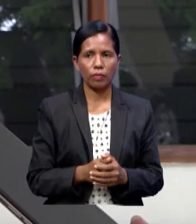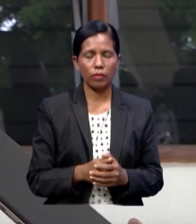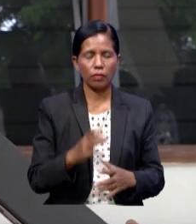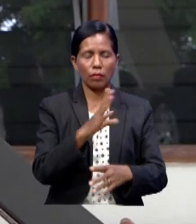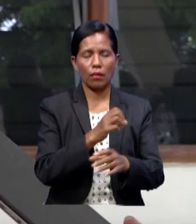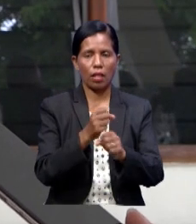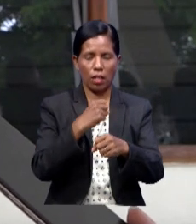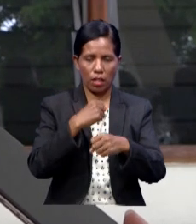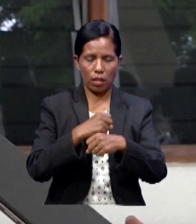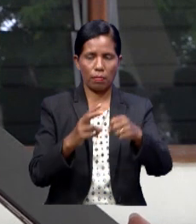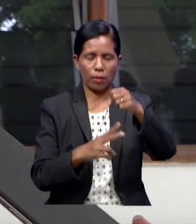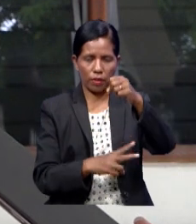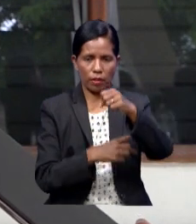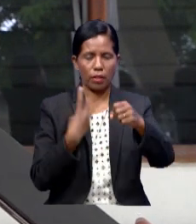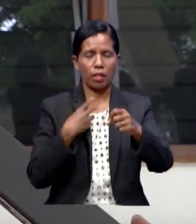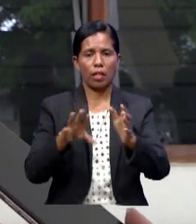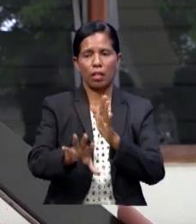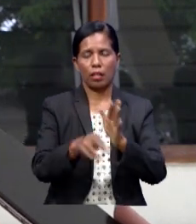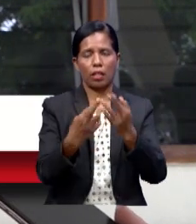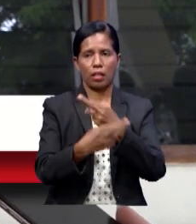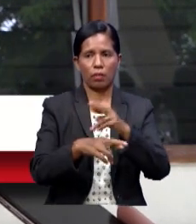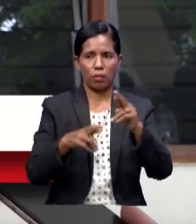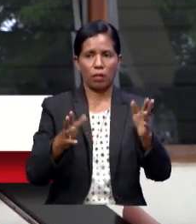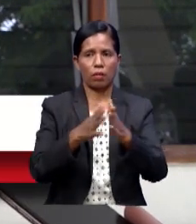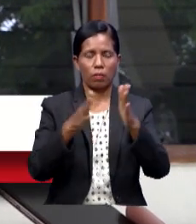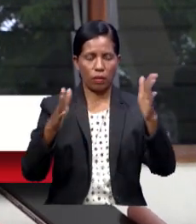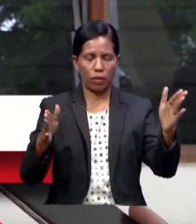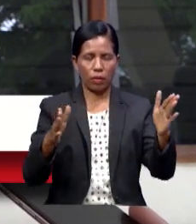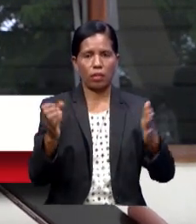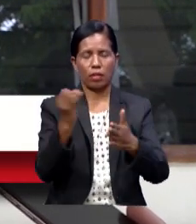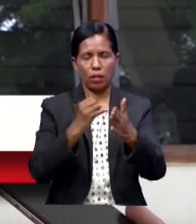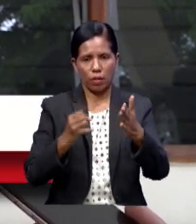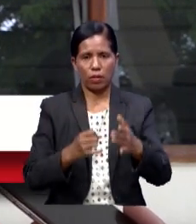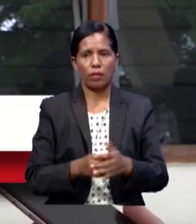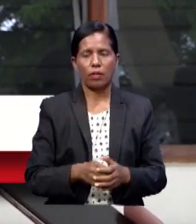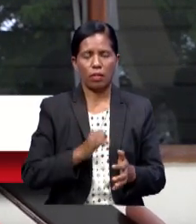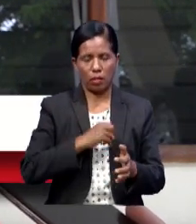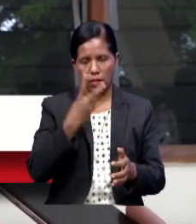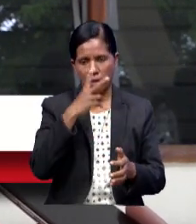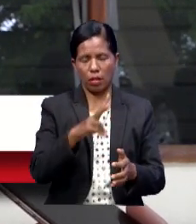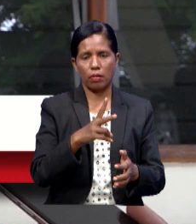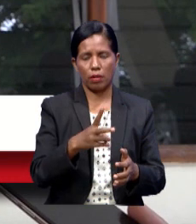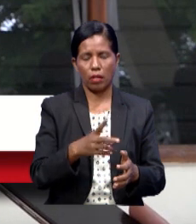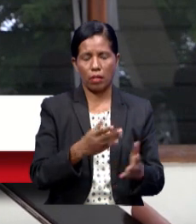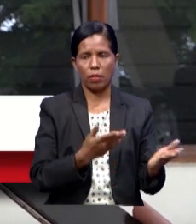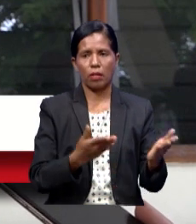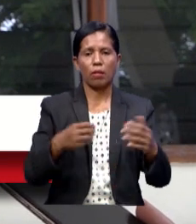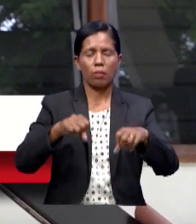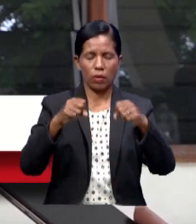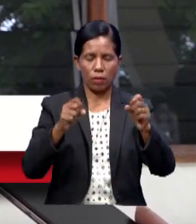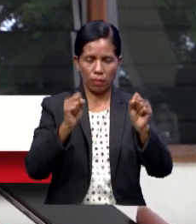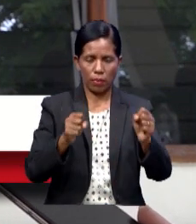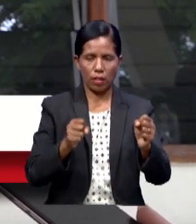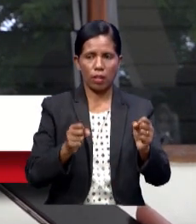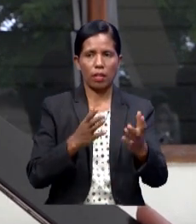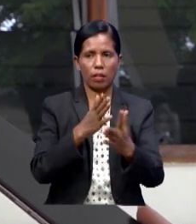konsesau ponte nene ite heta na resultat nebe ke boti fare ide nebe mak desenyu tuil. Entau ha orientana ohin la aban ne motor beleliu.